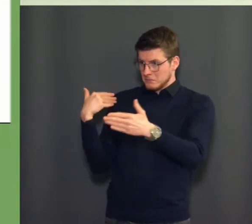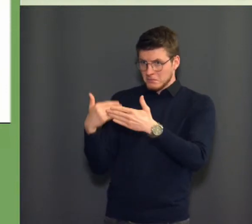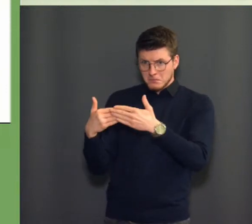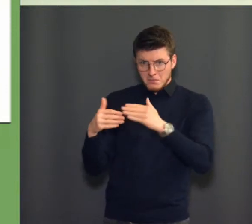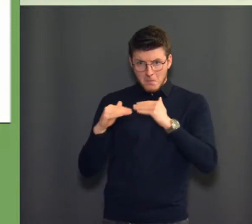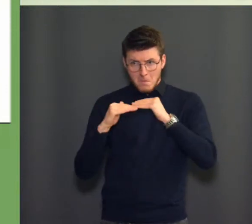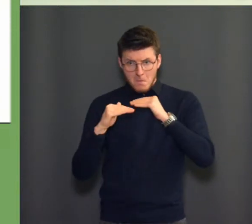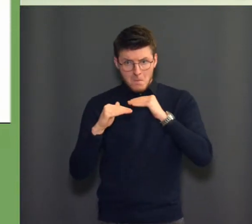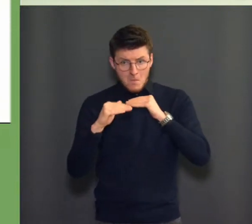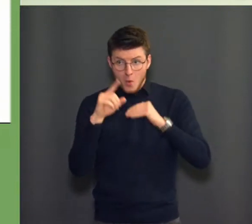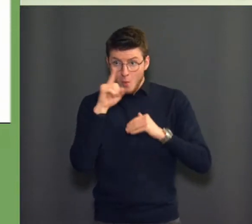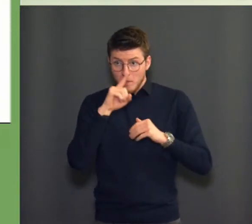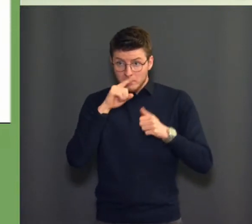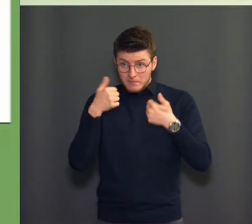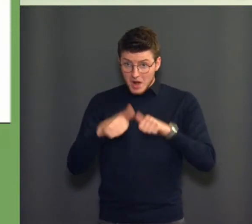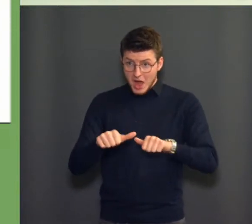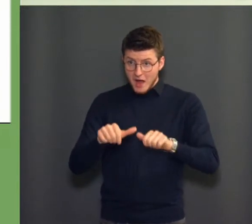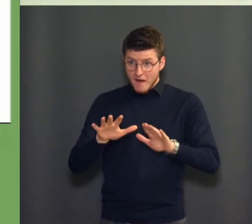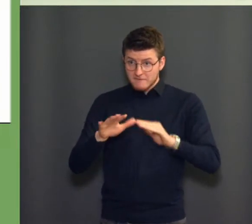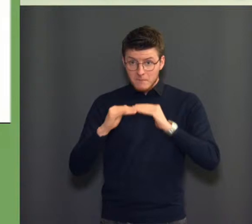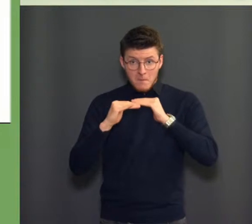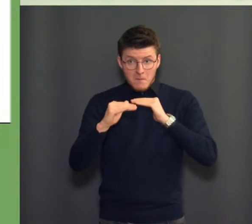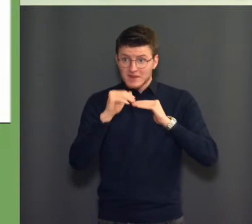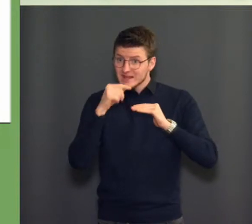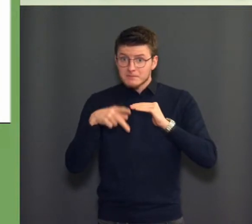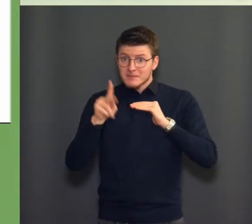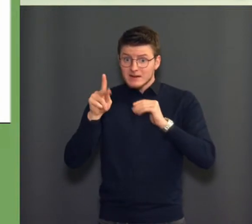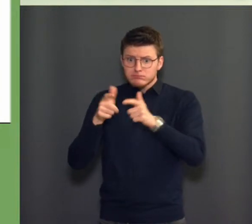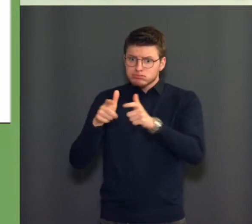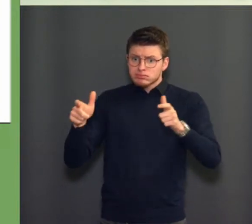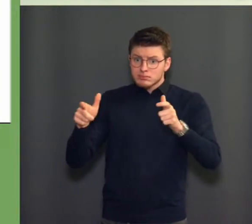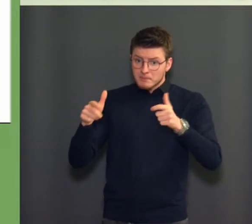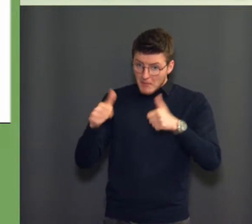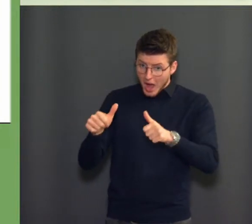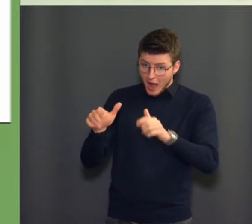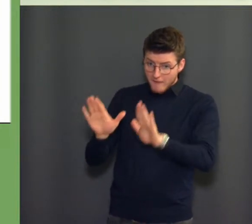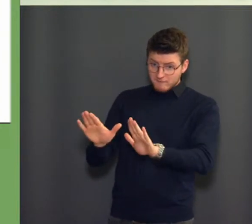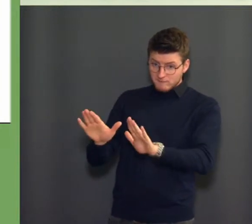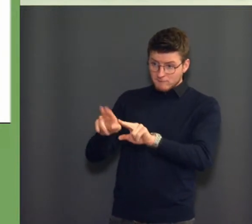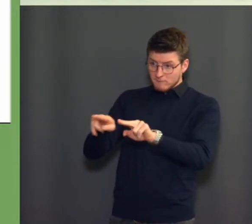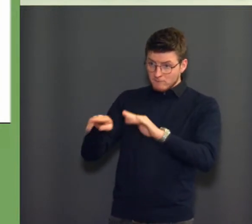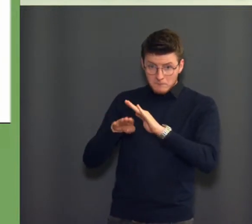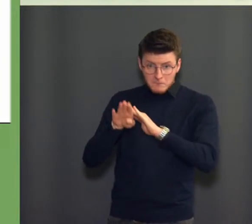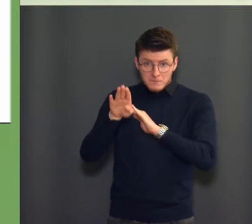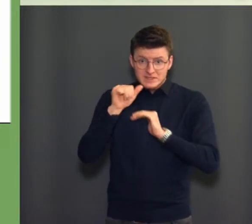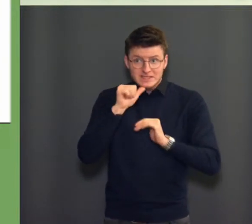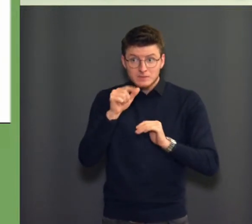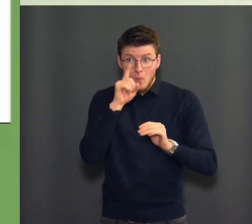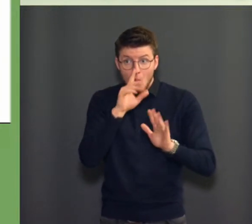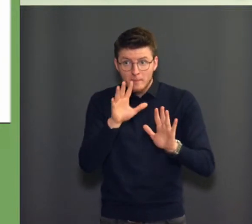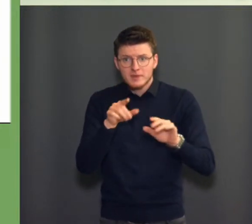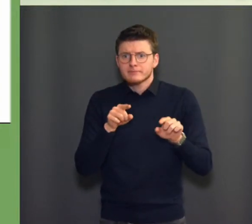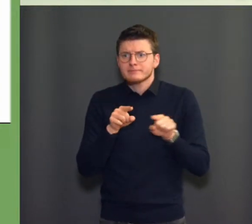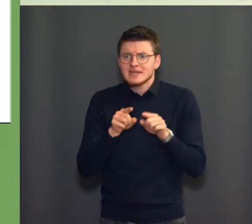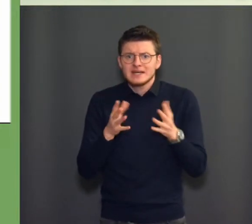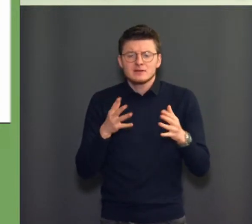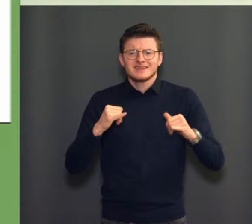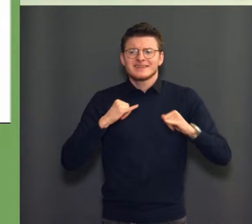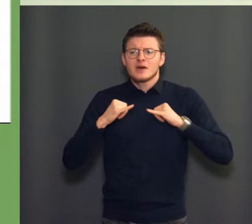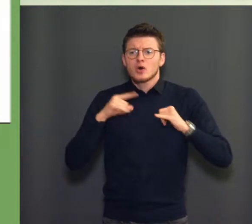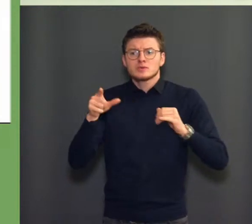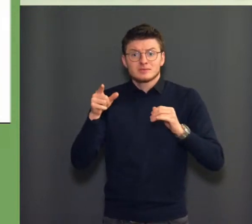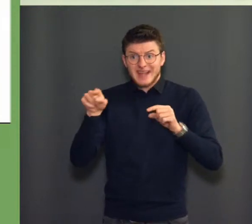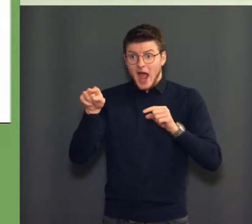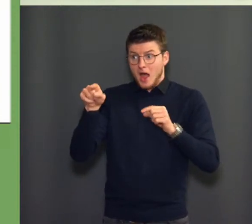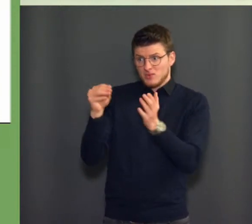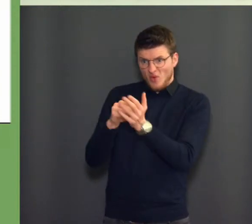In ieder geval is de belasting op dit moment zeer hoog voor de ziekenhuizen. Bijna alle erkende